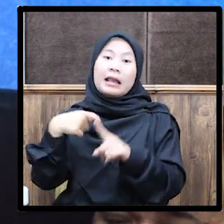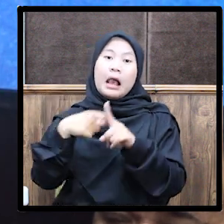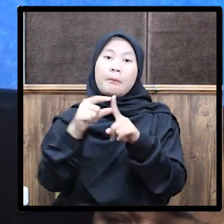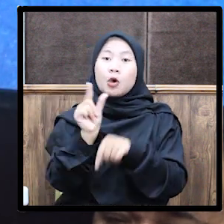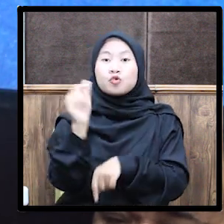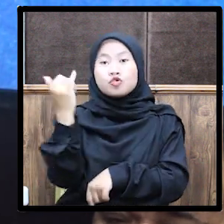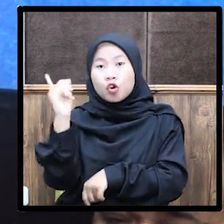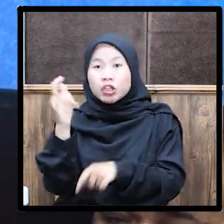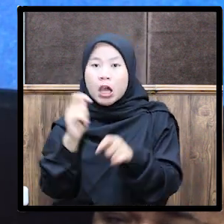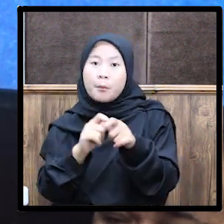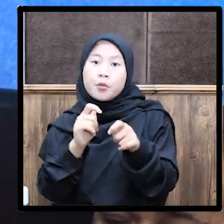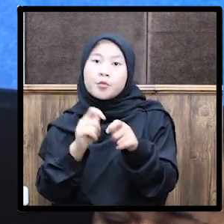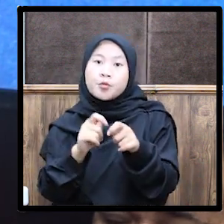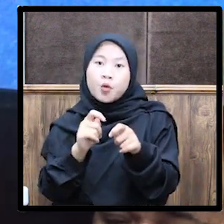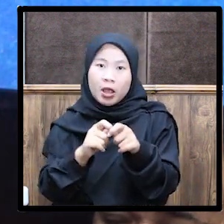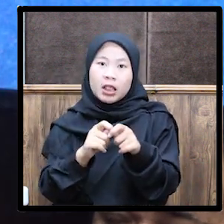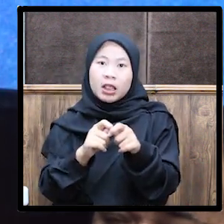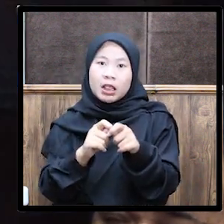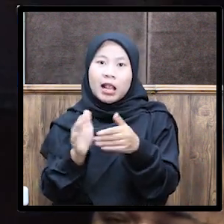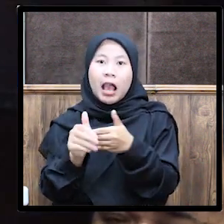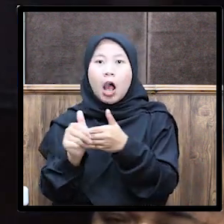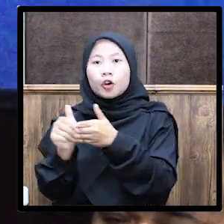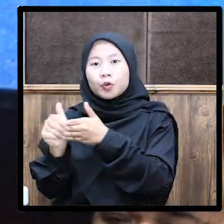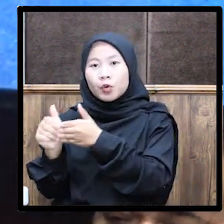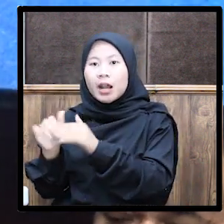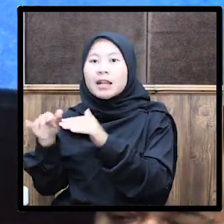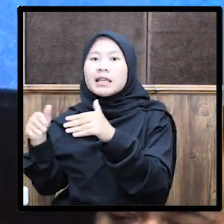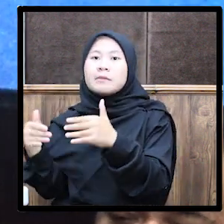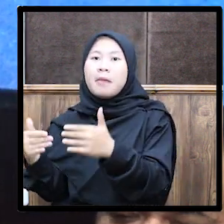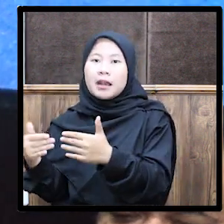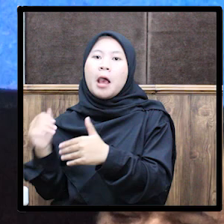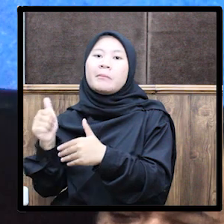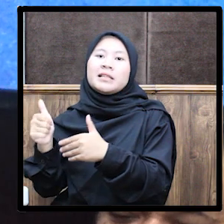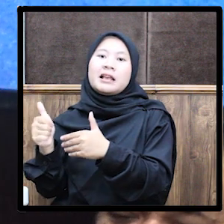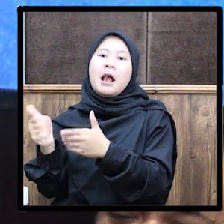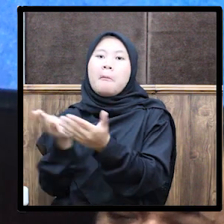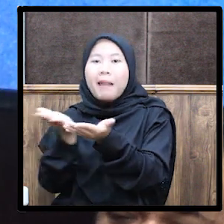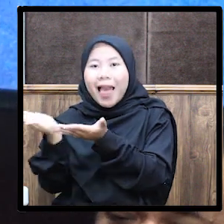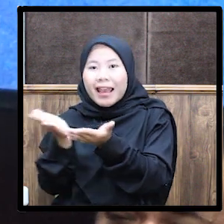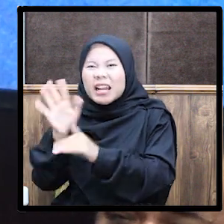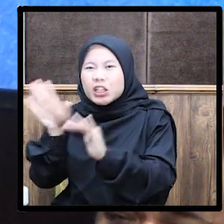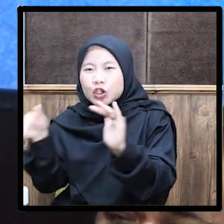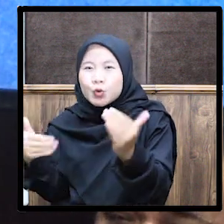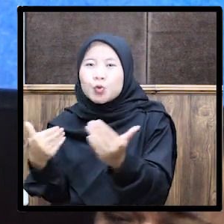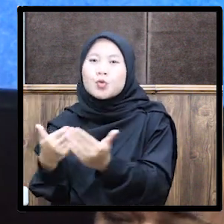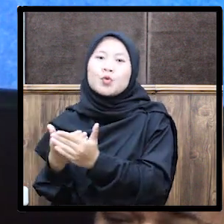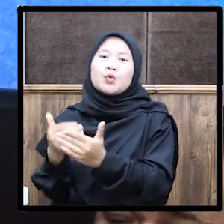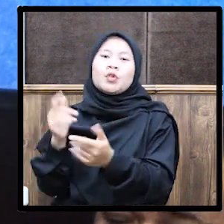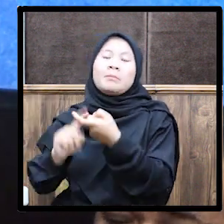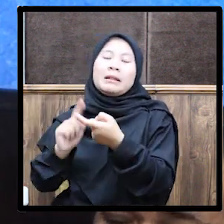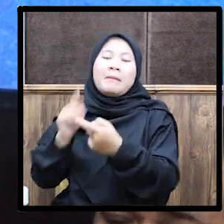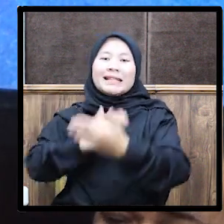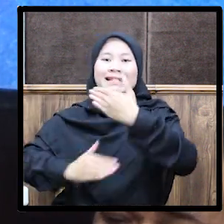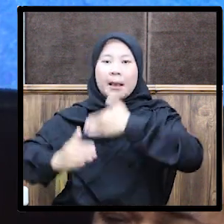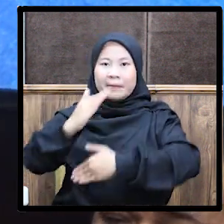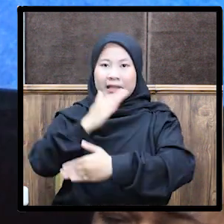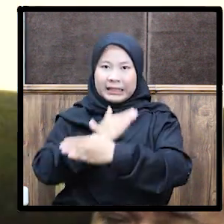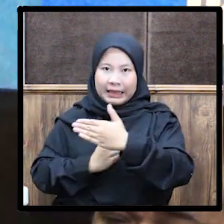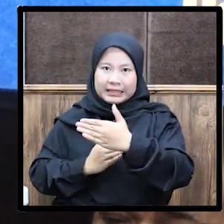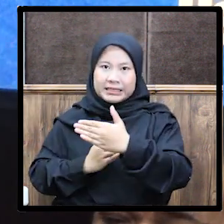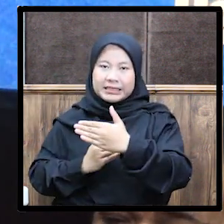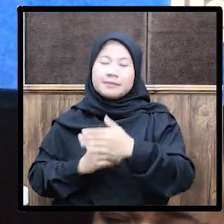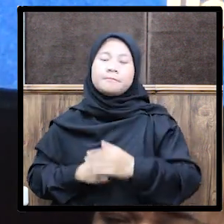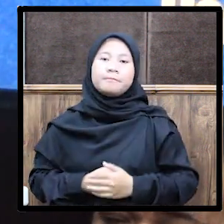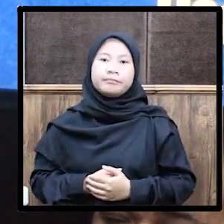bagaimana KPPS bisa melayani teman disabilitas dengan seluruh ragam disabilitasnya. Dijawab oleh KPU, kita sudah ya. Iya, tetapi